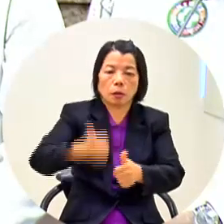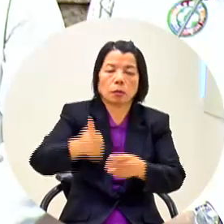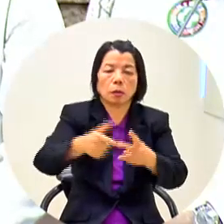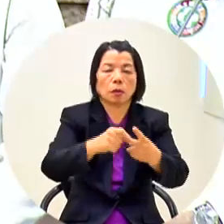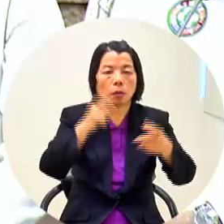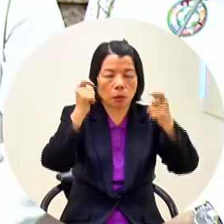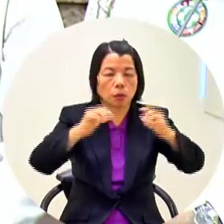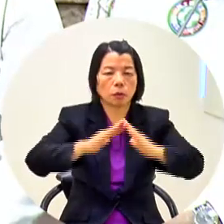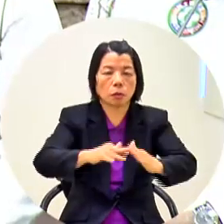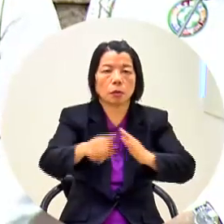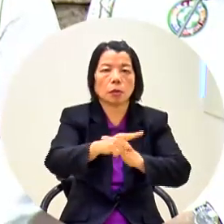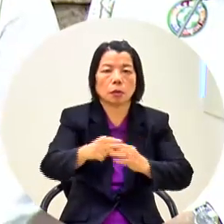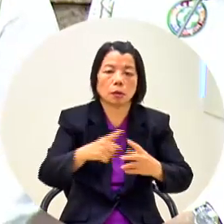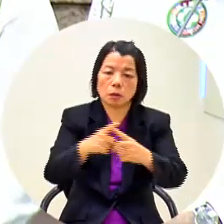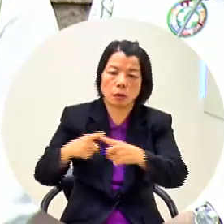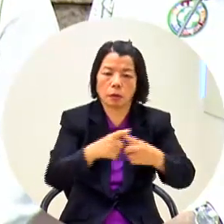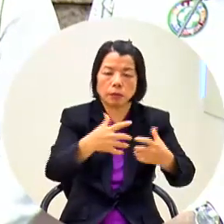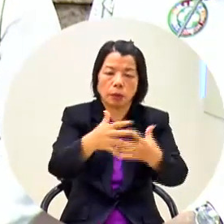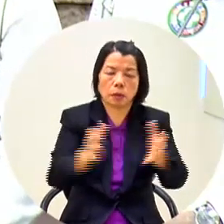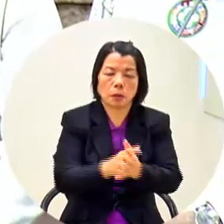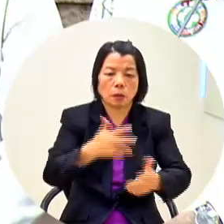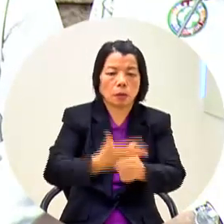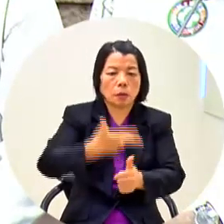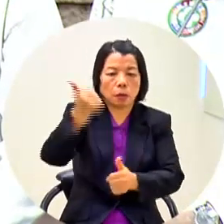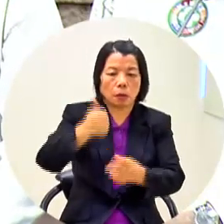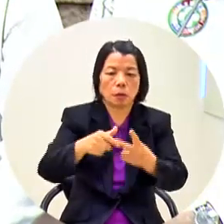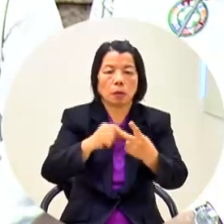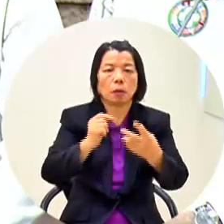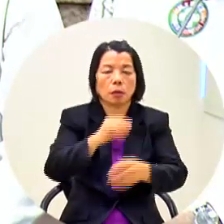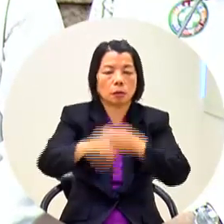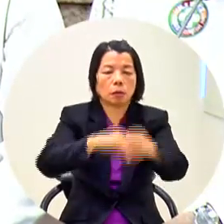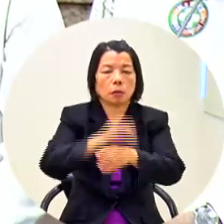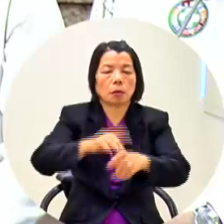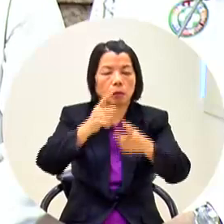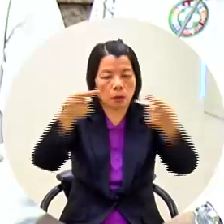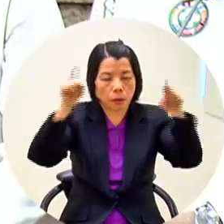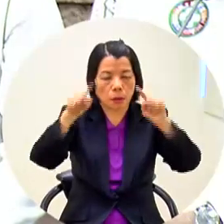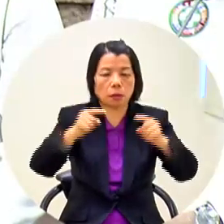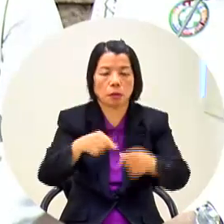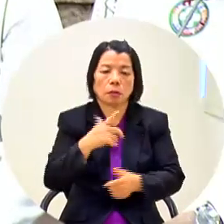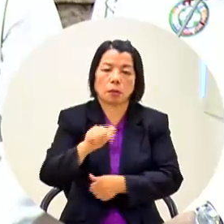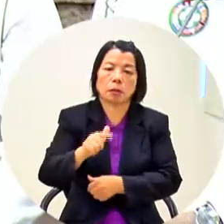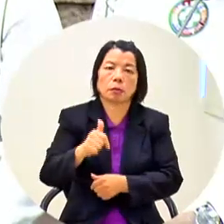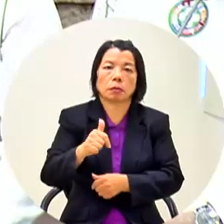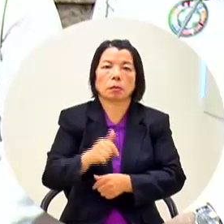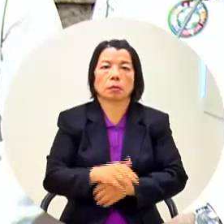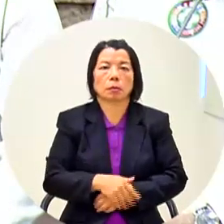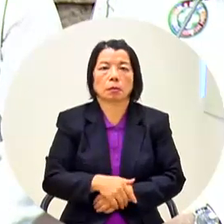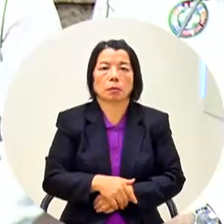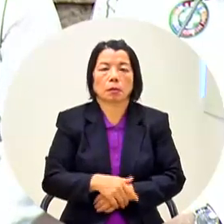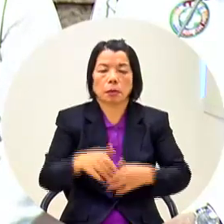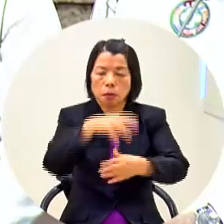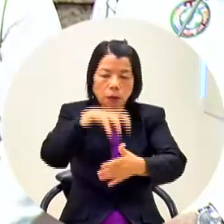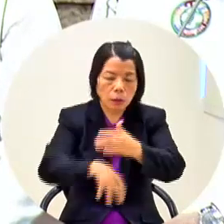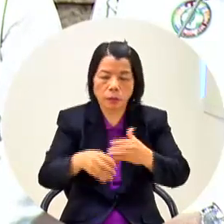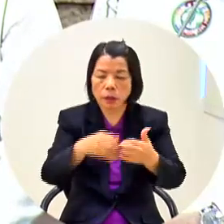团体聘雇人员职业工会理事长，有成功大学台文系教授，里面